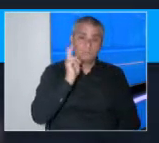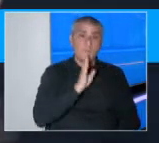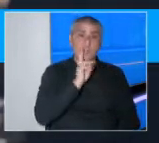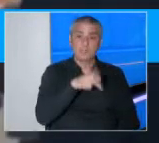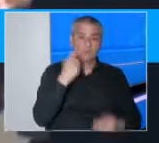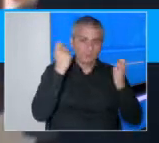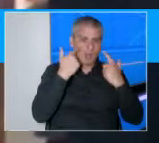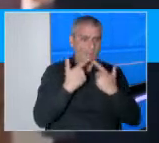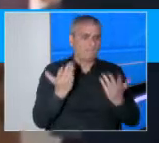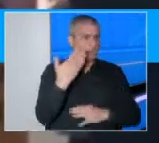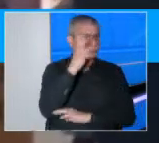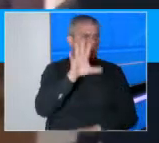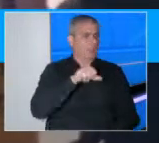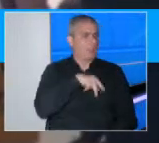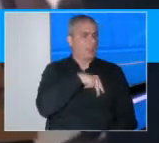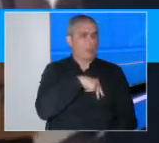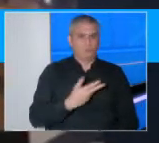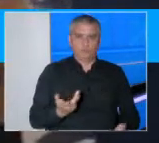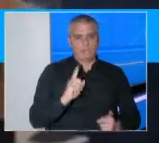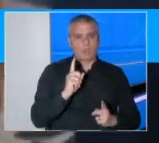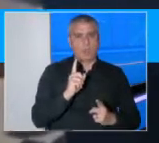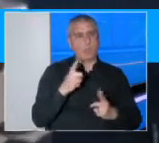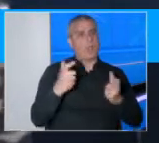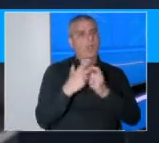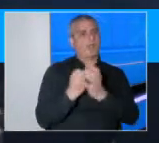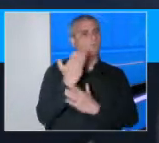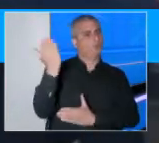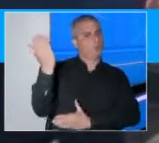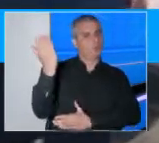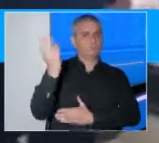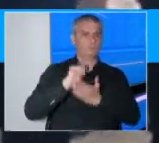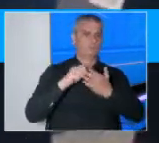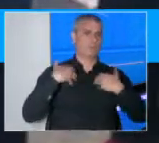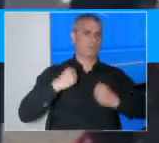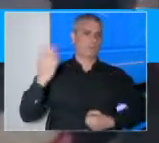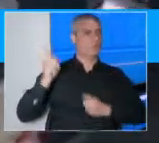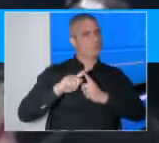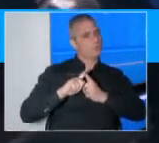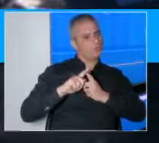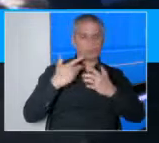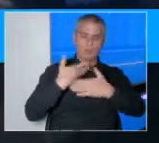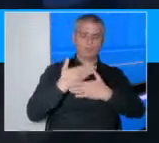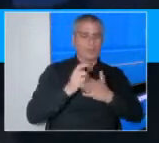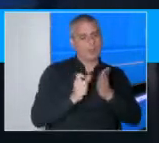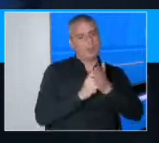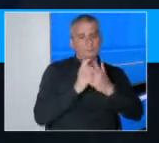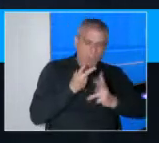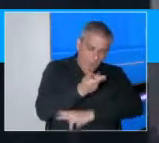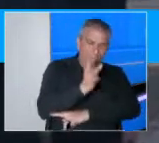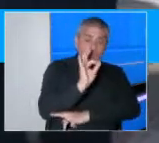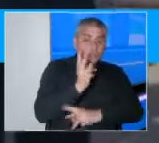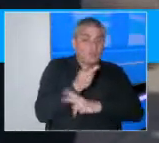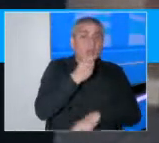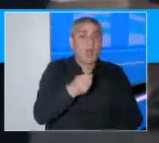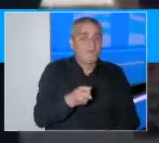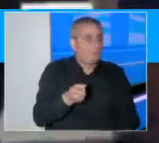בעיה של הלם קרב, המדינה צריכה לקחת על זה אחריות, ולא להעמיד את אגף השיקום במשרד הביטחון כאיזשהו שער שצריך לעבור אותו, וכדי לעבור